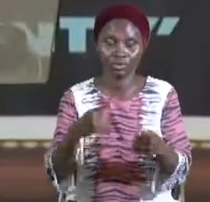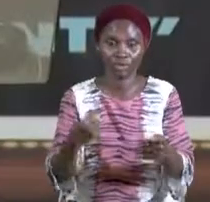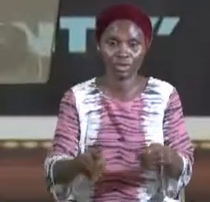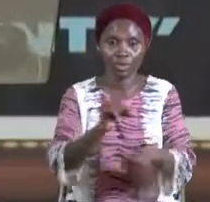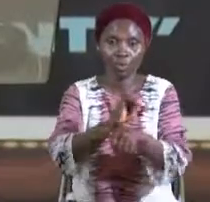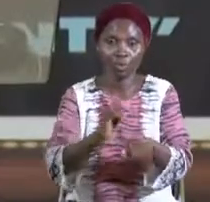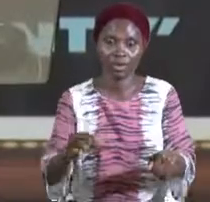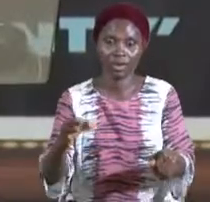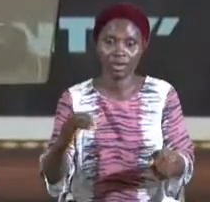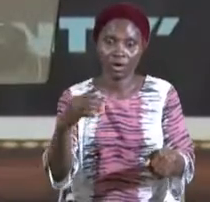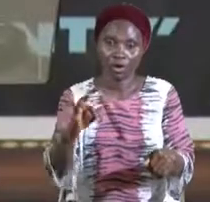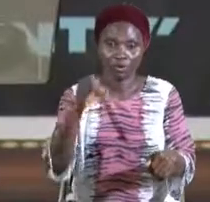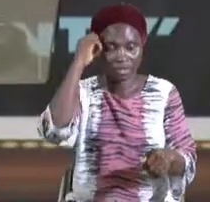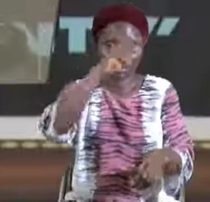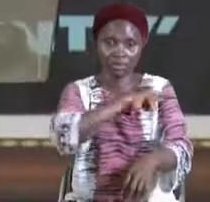force.